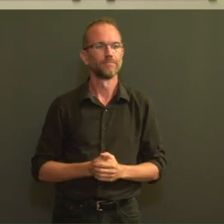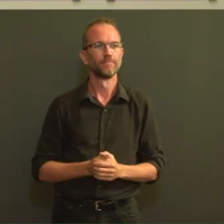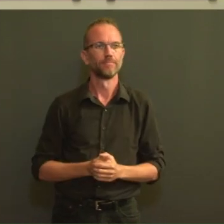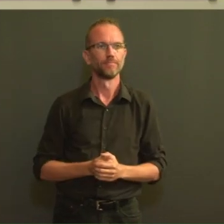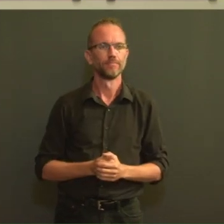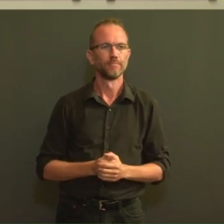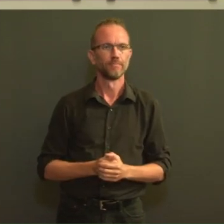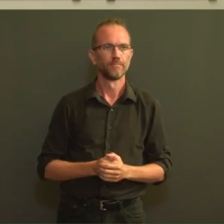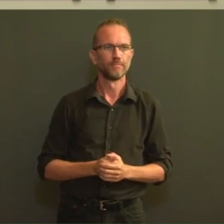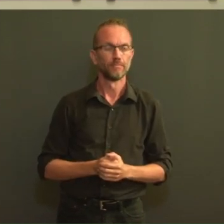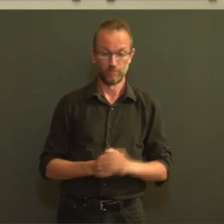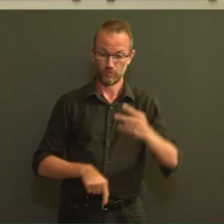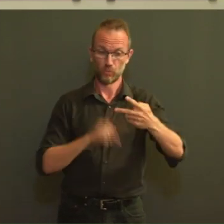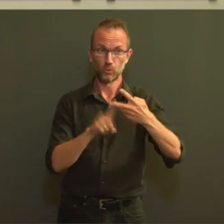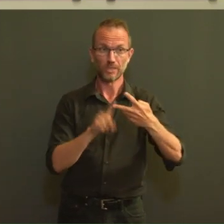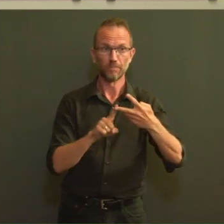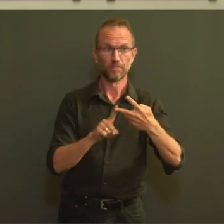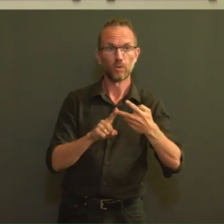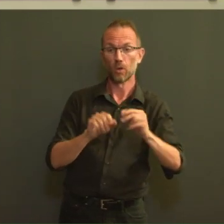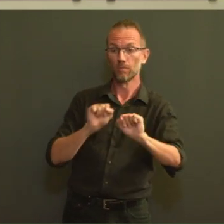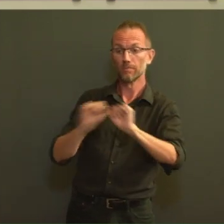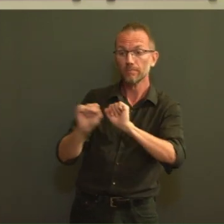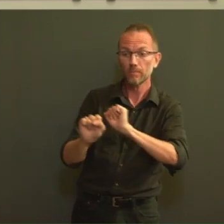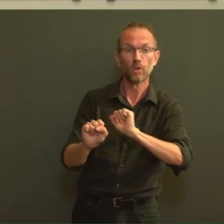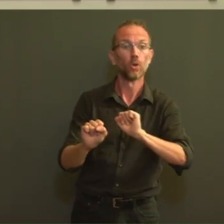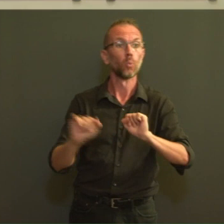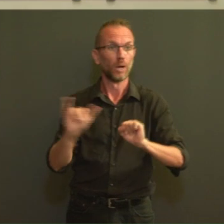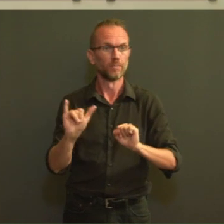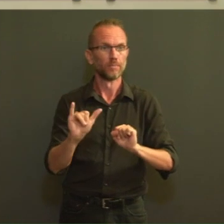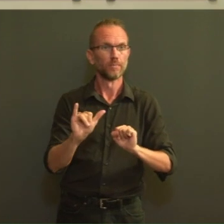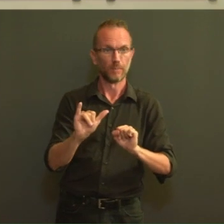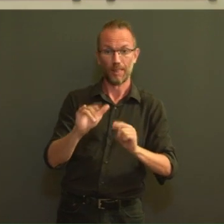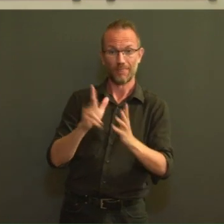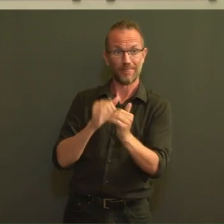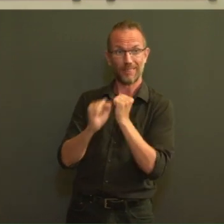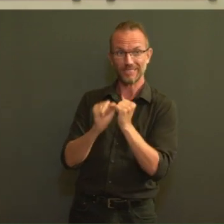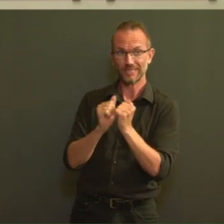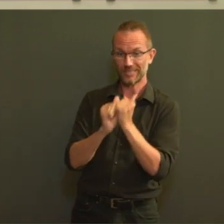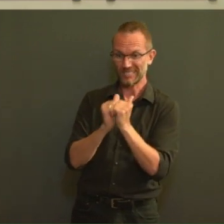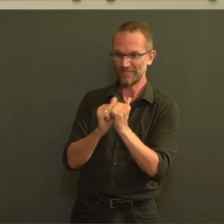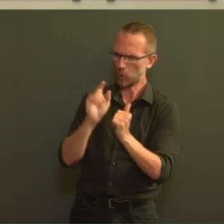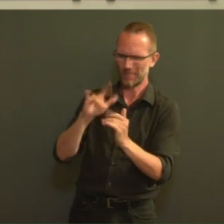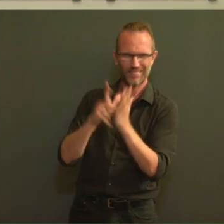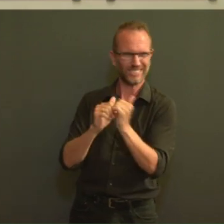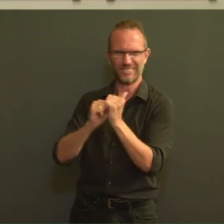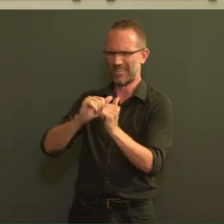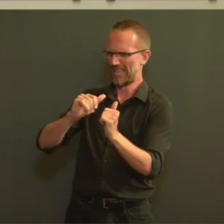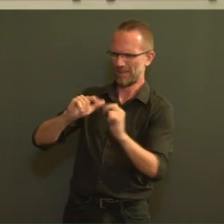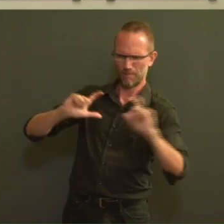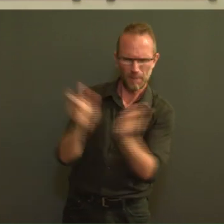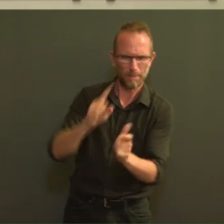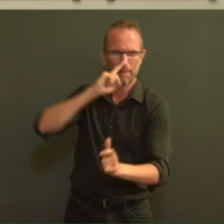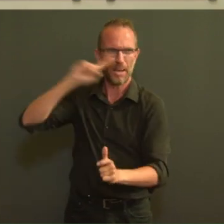La deuxième ligne de défense, c'est la détection rapide et l'isolement des personnes infectées et de leurs contacts. C'est